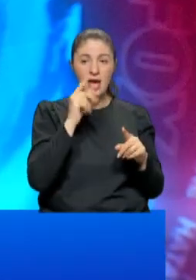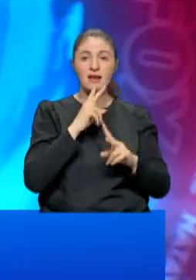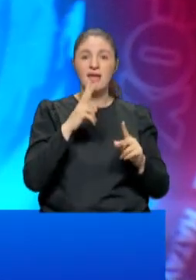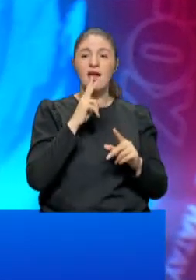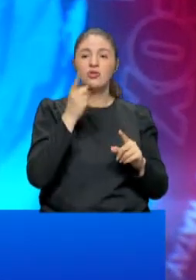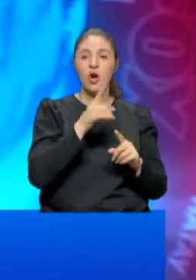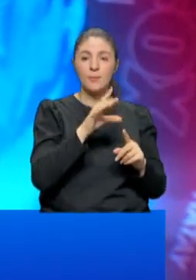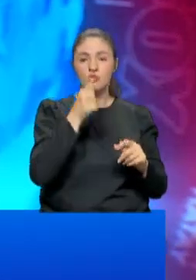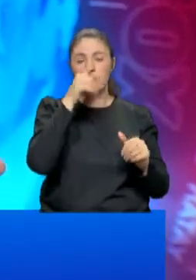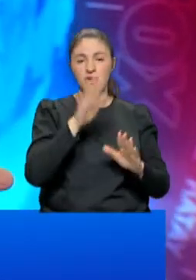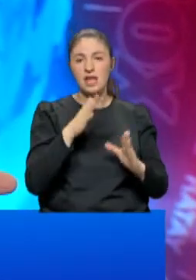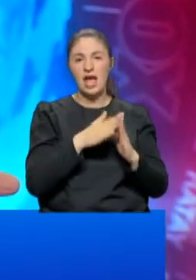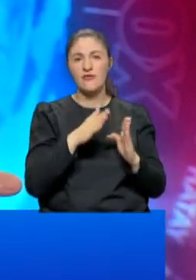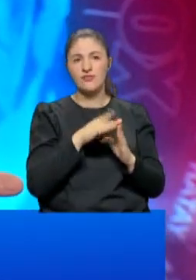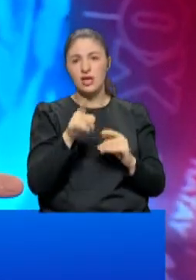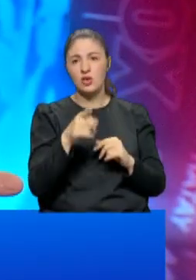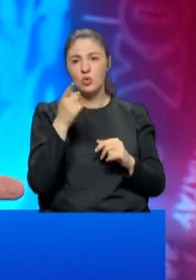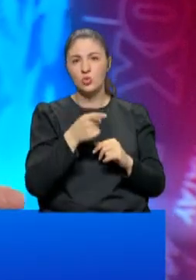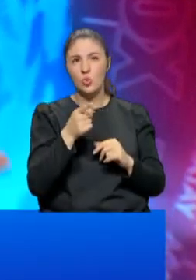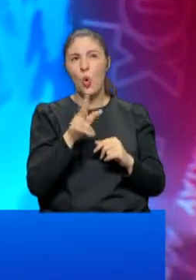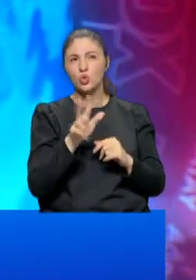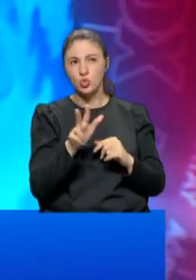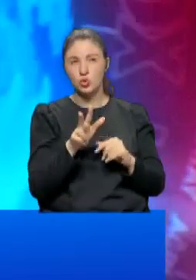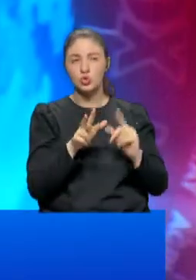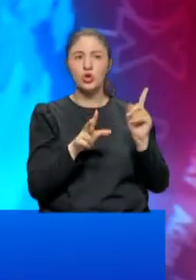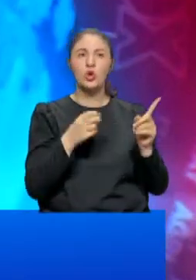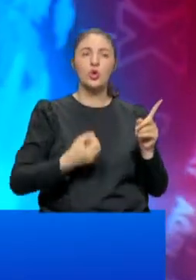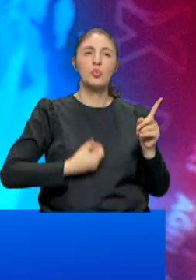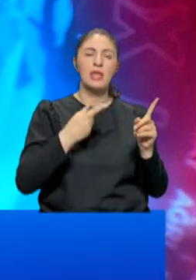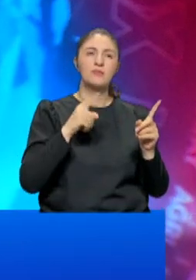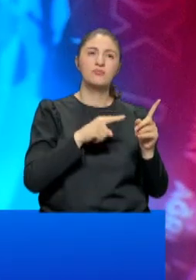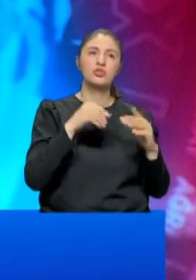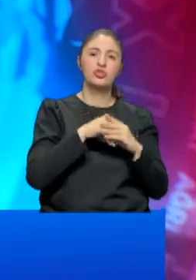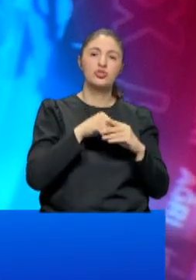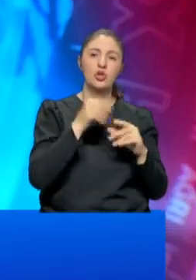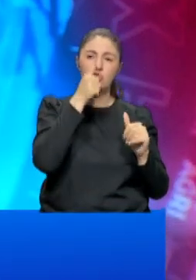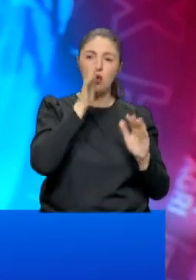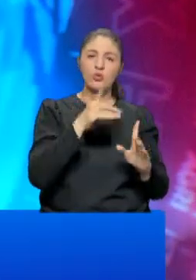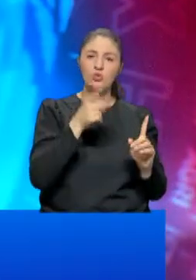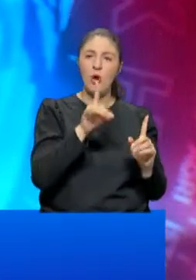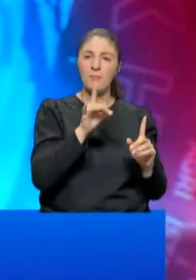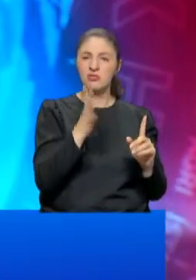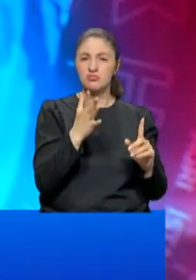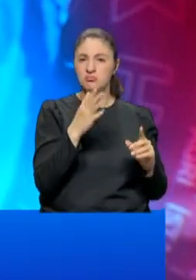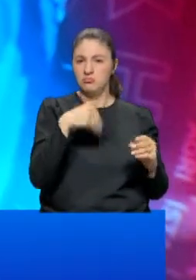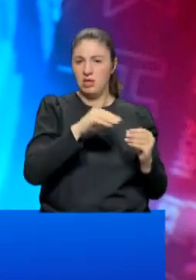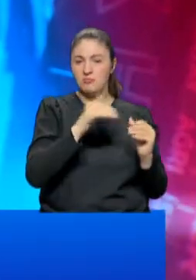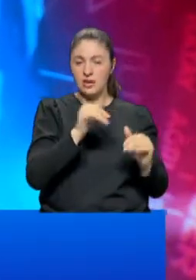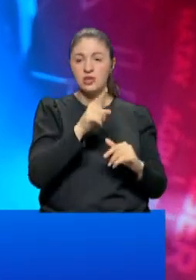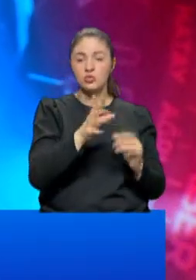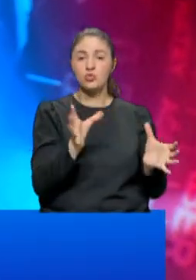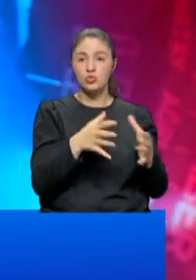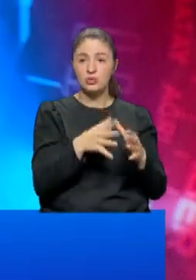yüzde on beş doğalgaza da işte konutlarda yüzde 30 üretimdeki doğalgaza da 115 tam geldi